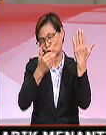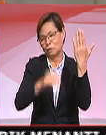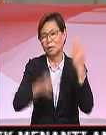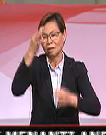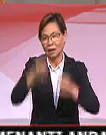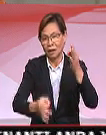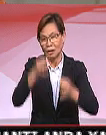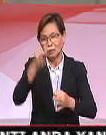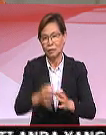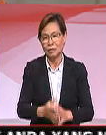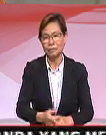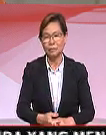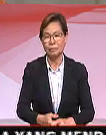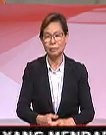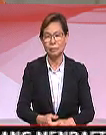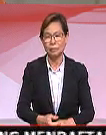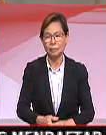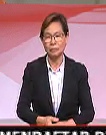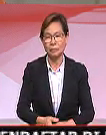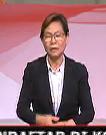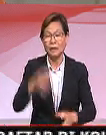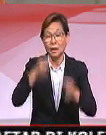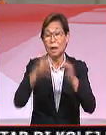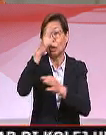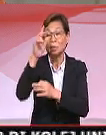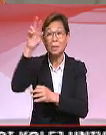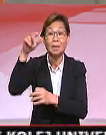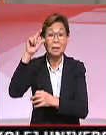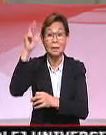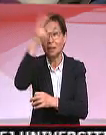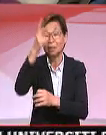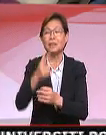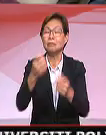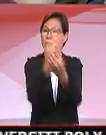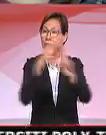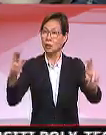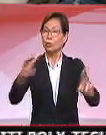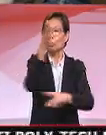kalau sekiranya kerajaan bersedia untuk bubar parlimen dan sebagainya.